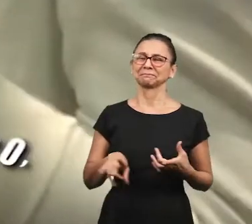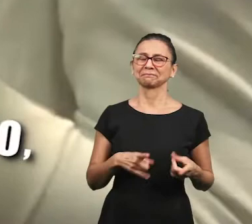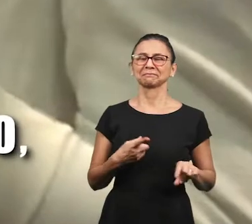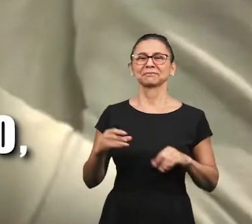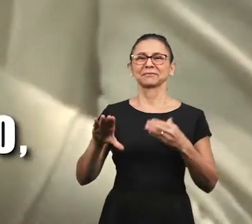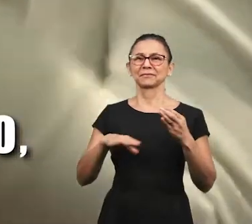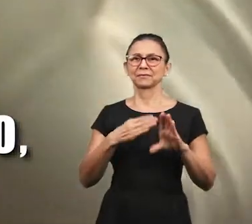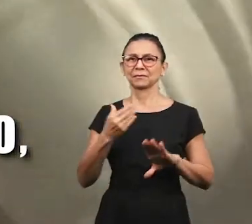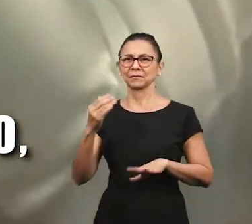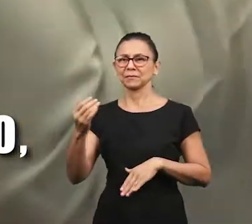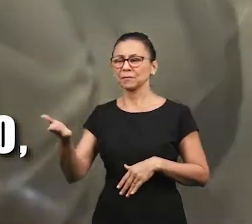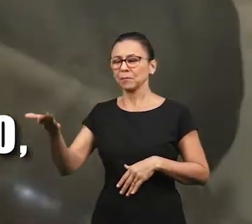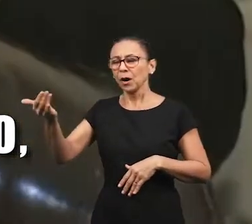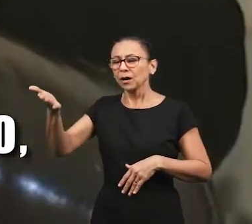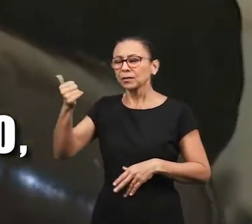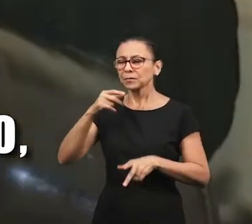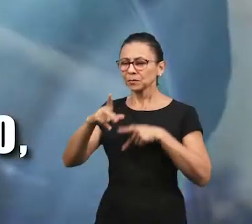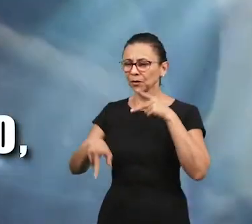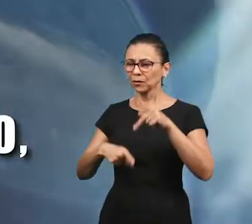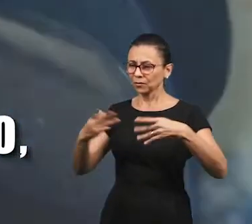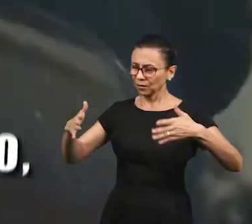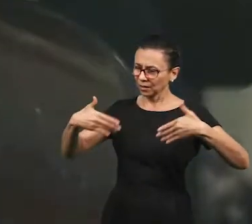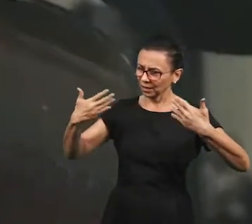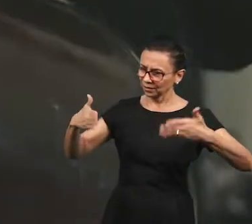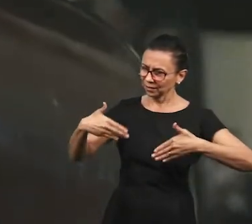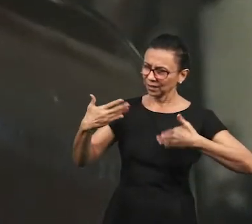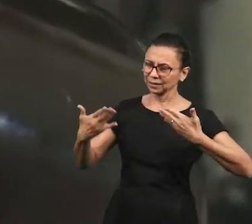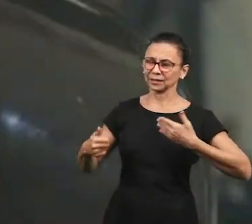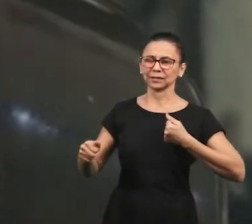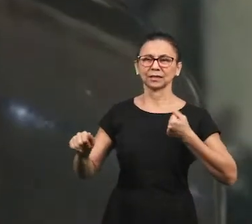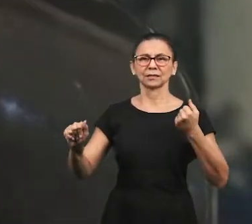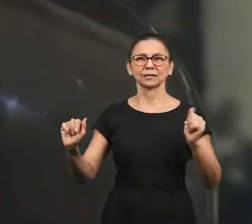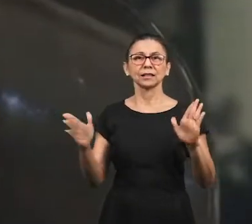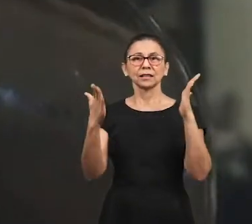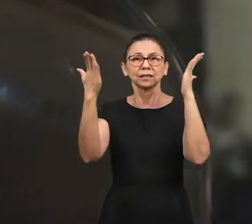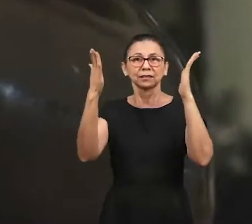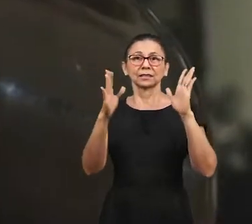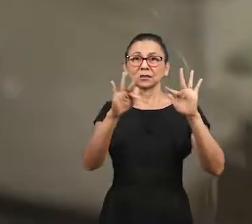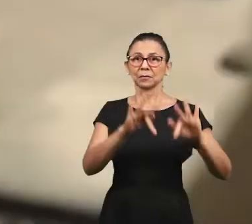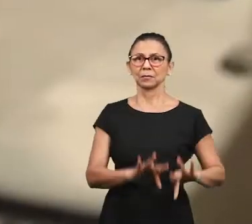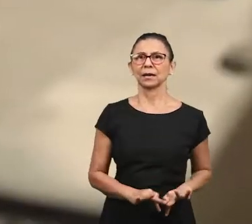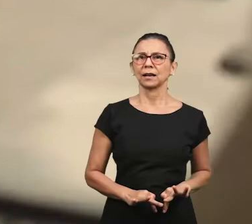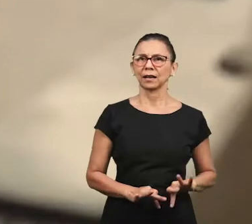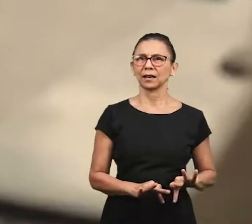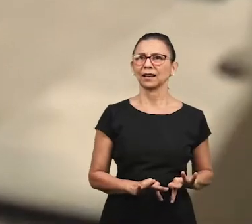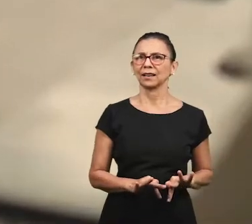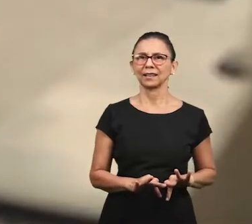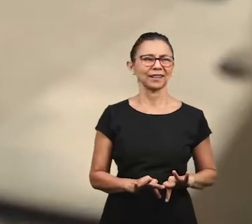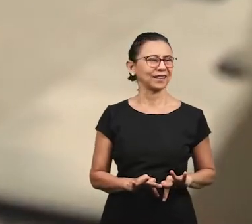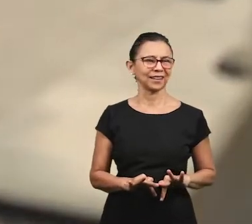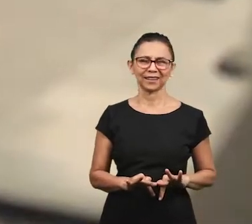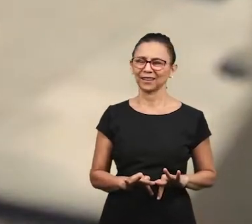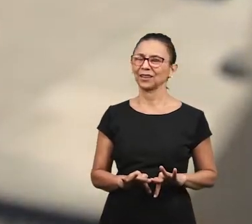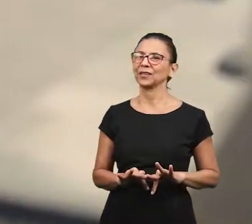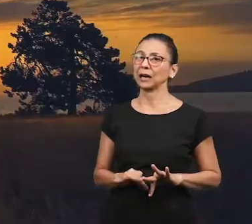Пой, народ мой, радуйся, народ мой, ибо этот праздник не будет иметь